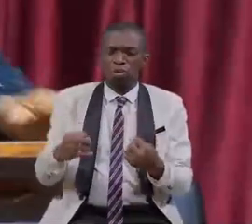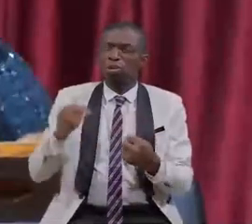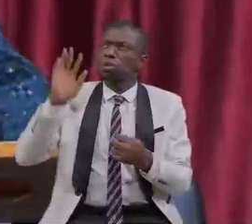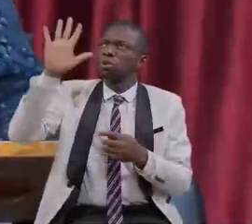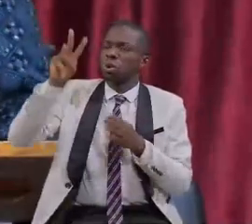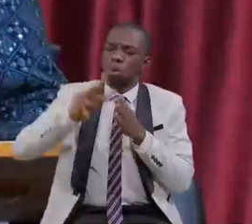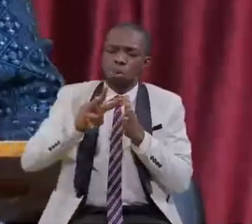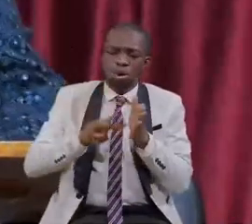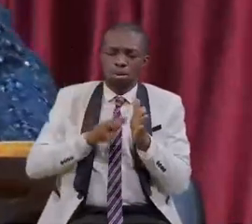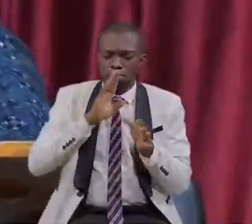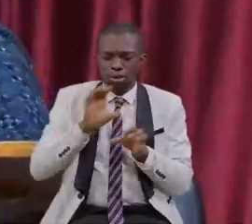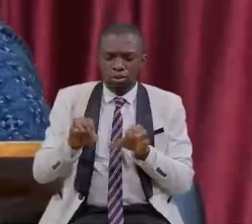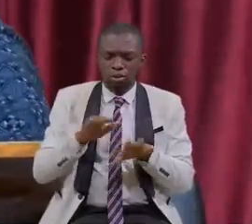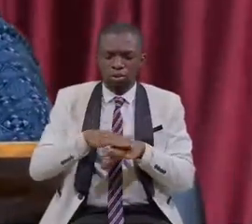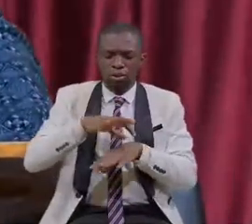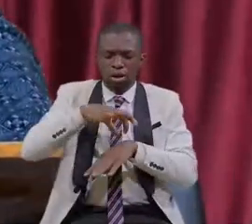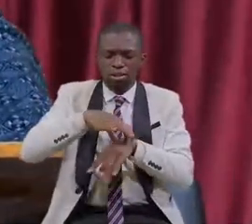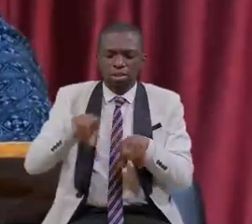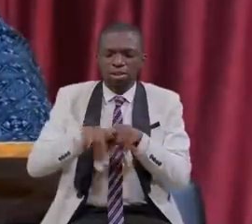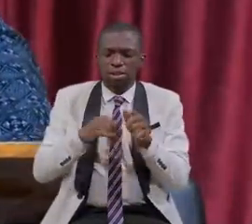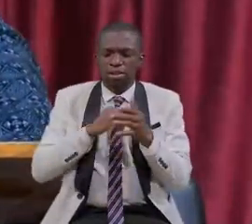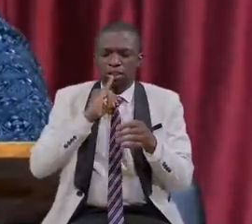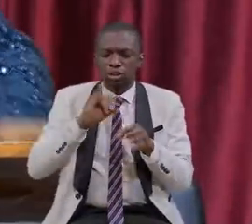que ta volonté soit faite sur la terre comme au ciel.